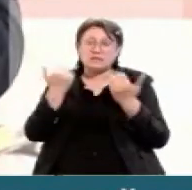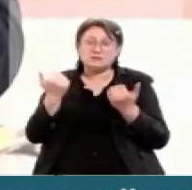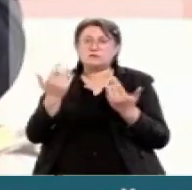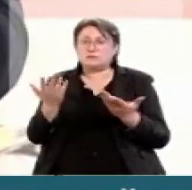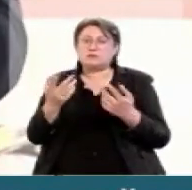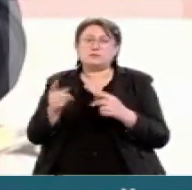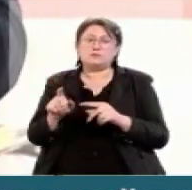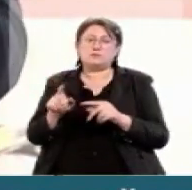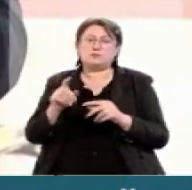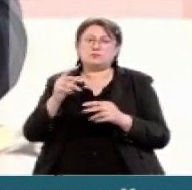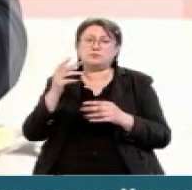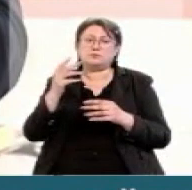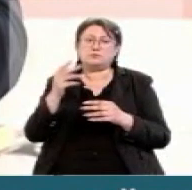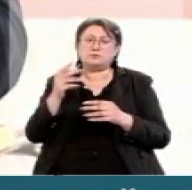игра